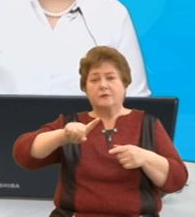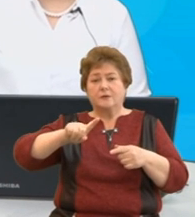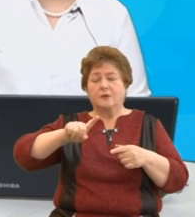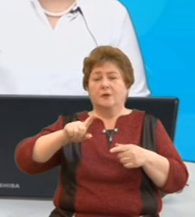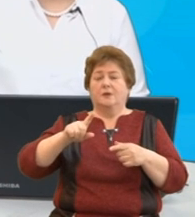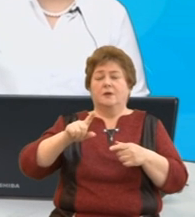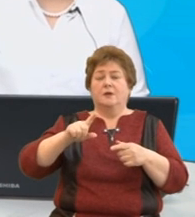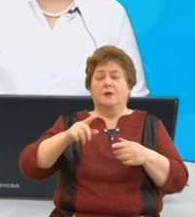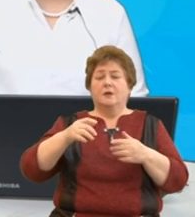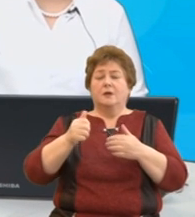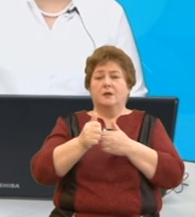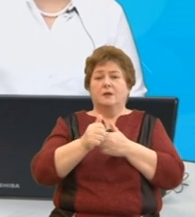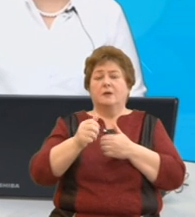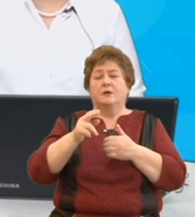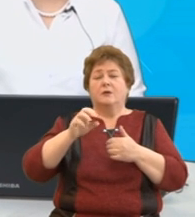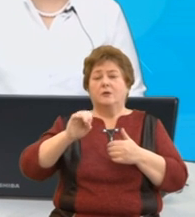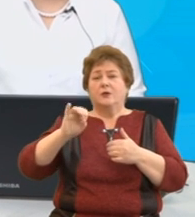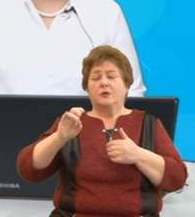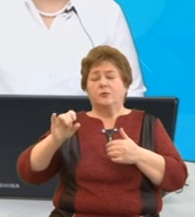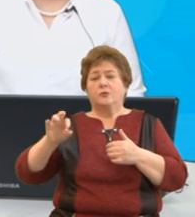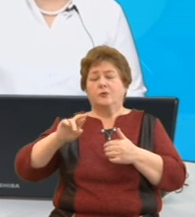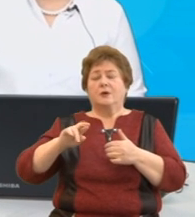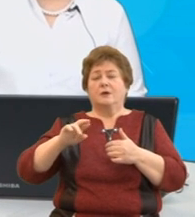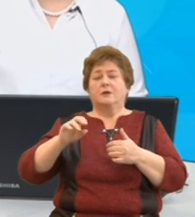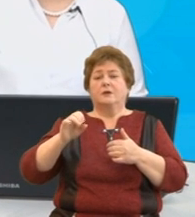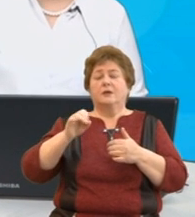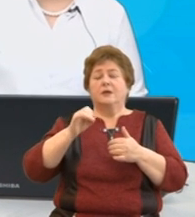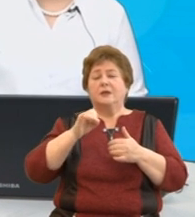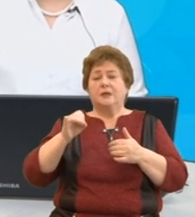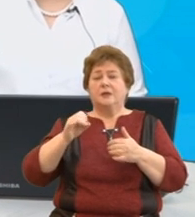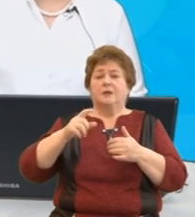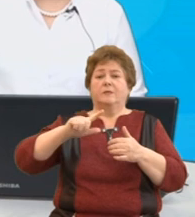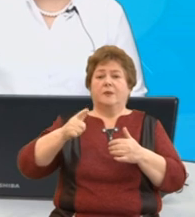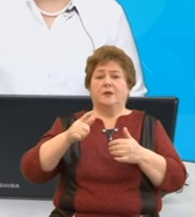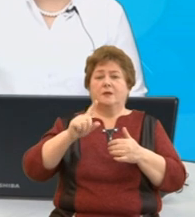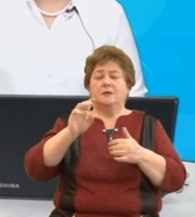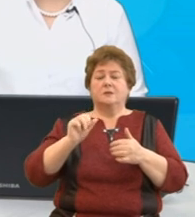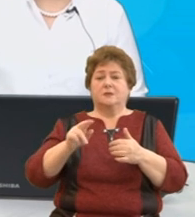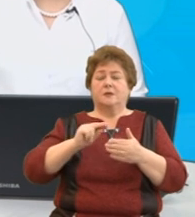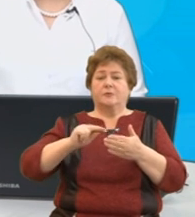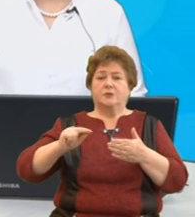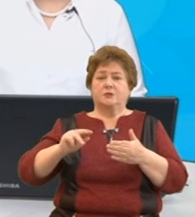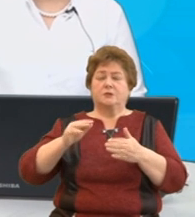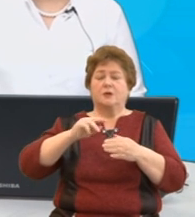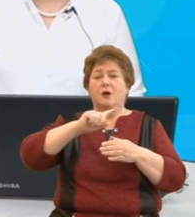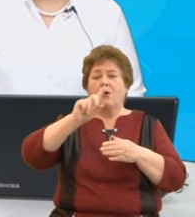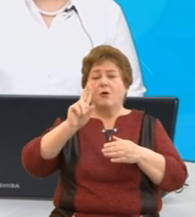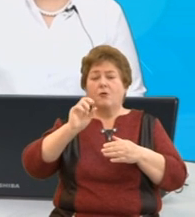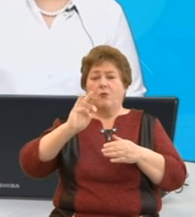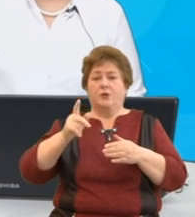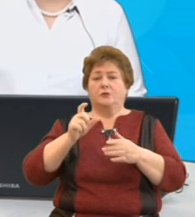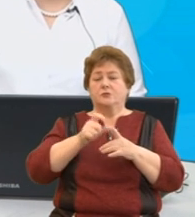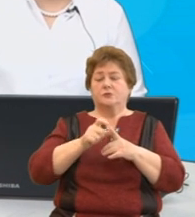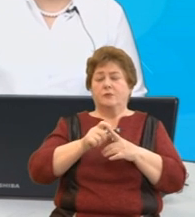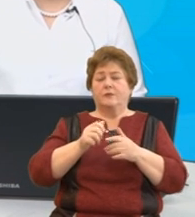перед гласными ю ю ю я и мягкий разделительный знак пишется в корне слова